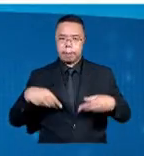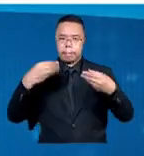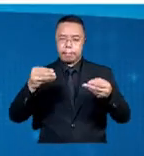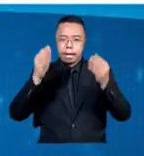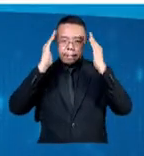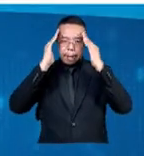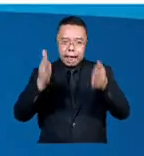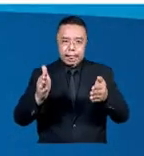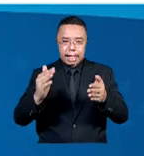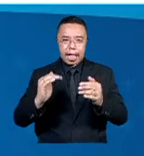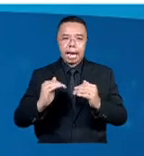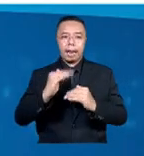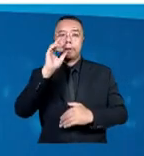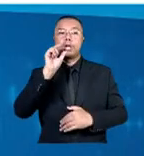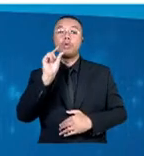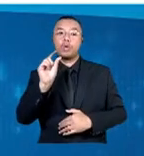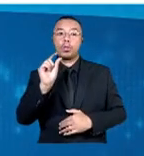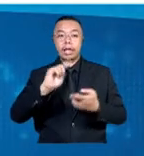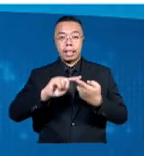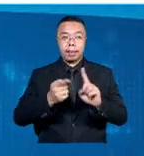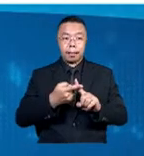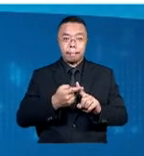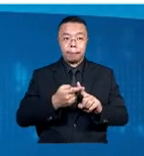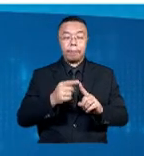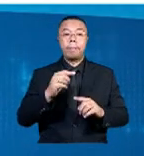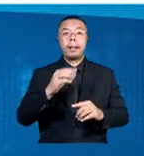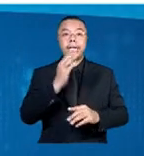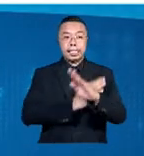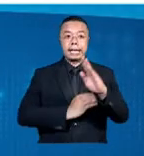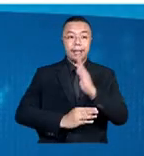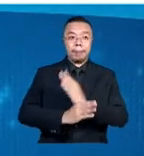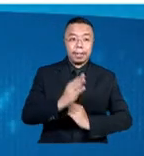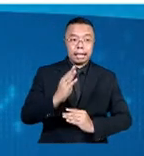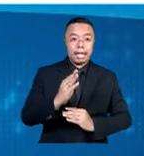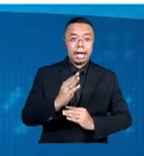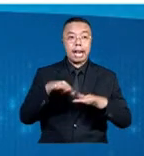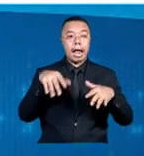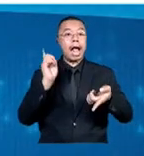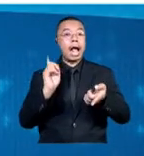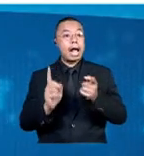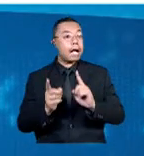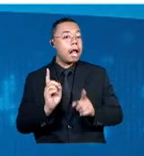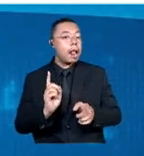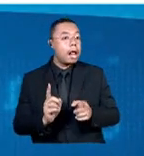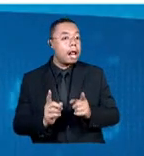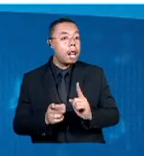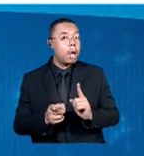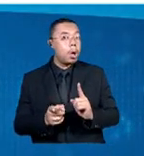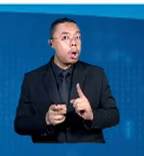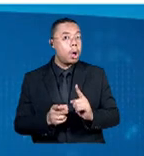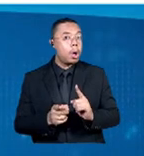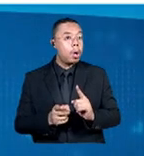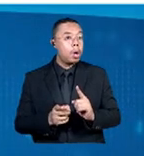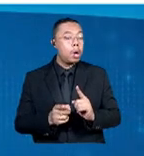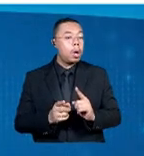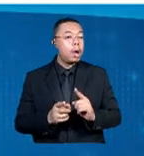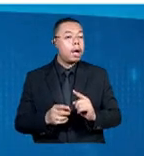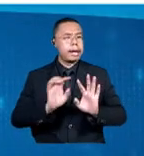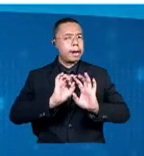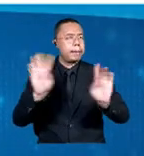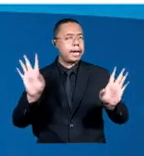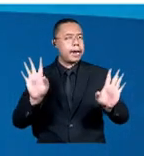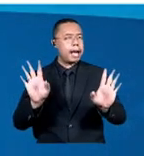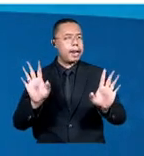memberikan perhatian lebih kepada teman-teman atlet disabilitas, lalu kalau berbeda ya dengan